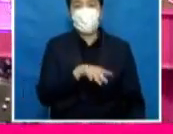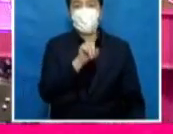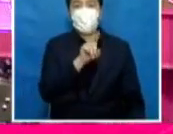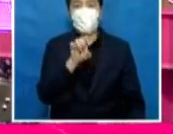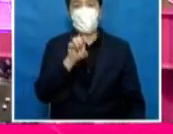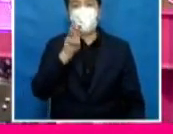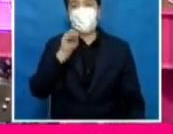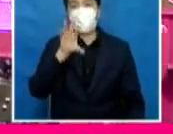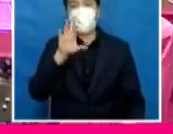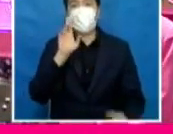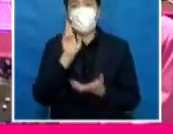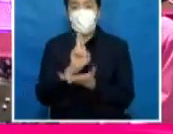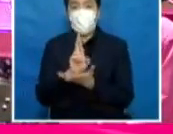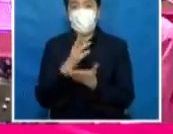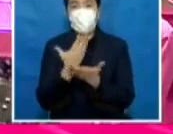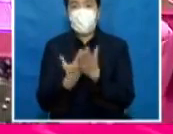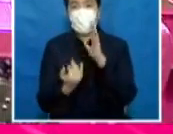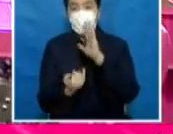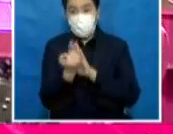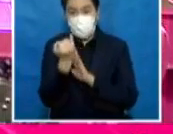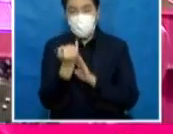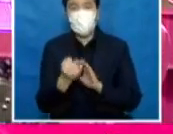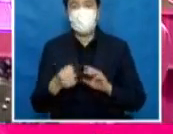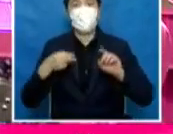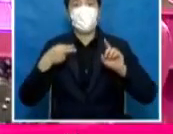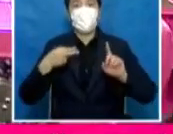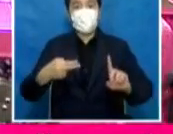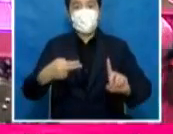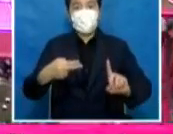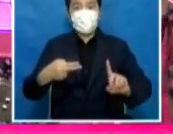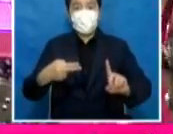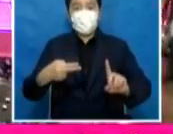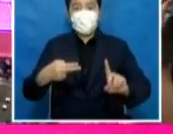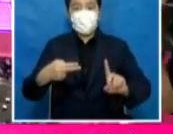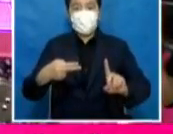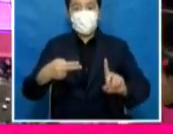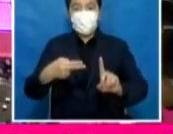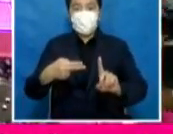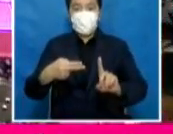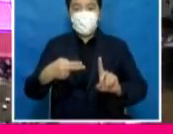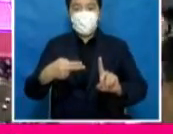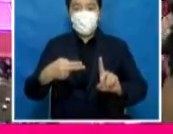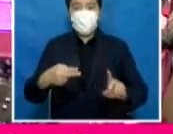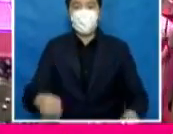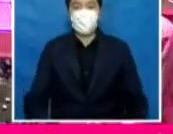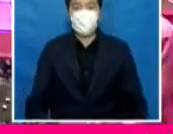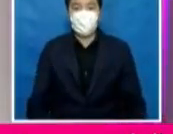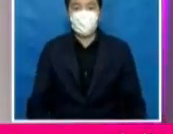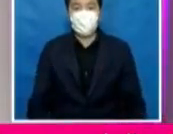5,165 อันดับอันดับละ 10,000 บาท